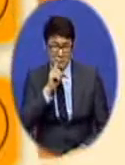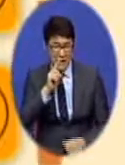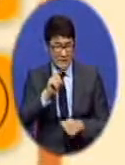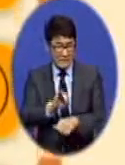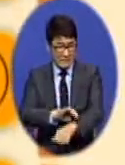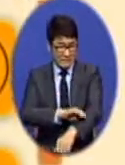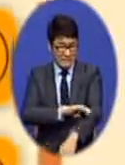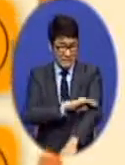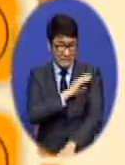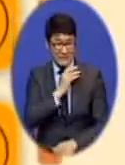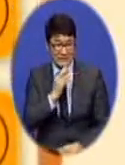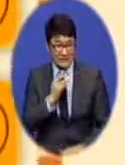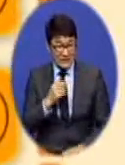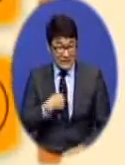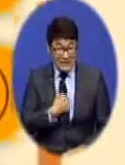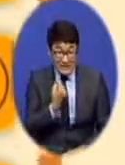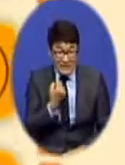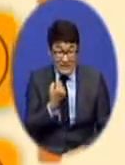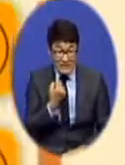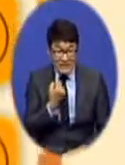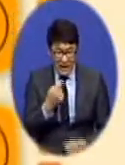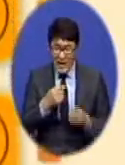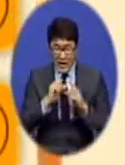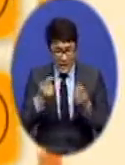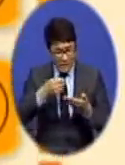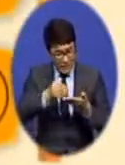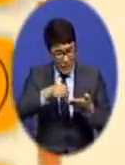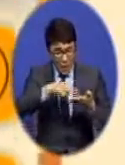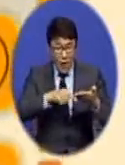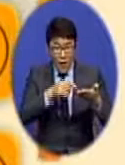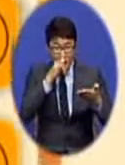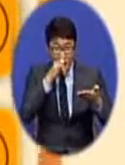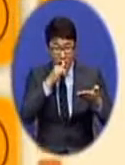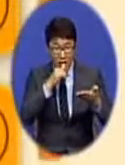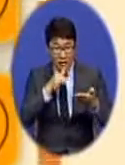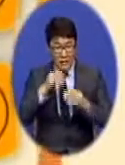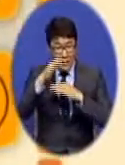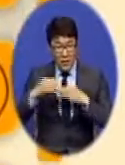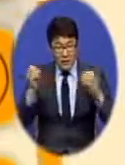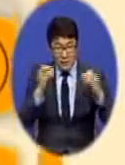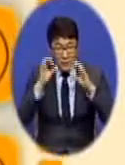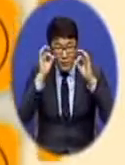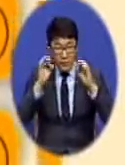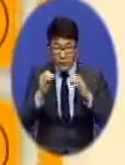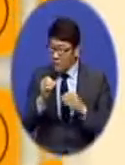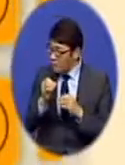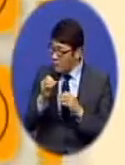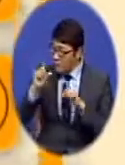아, 네. 근데, 예. 아, 대머리 좋게 있어. 그렇게 이야기를 하다 보니까 네. 진짜 옆에서 보니까